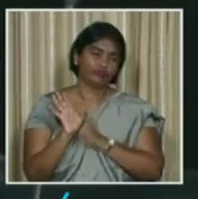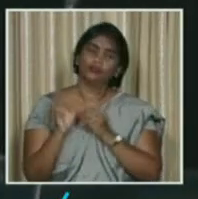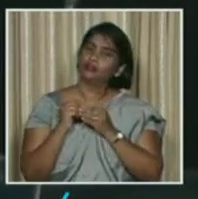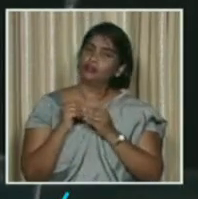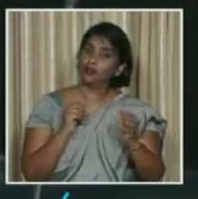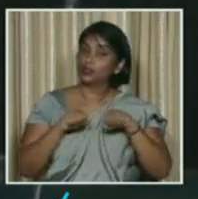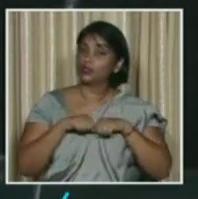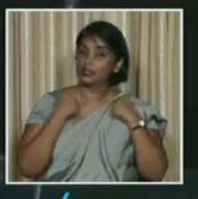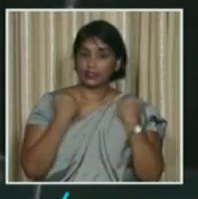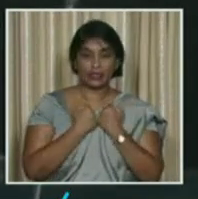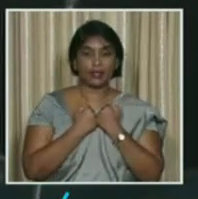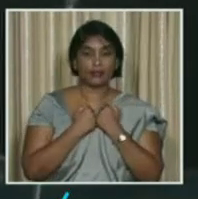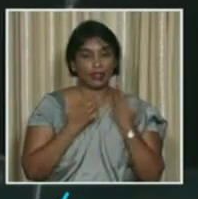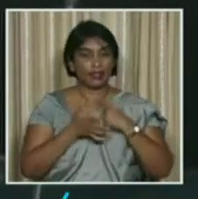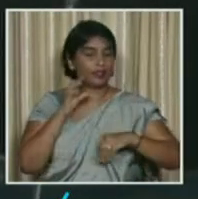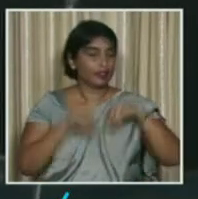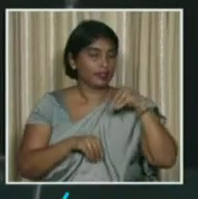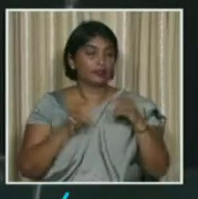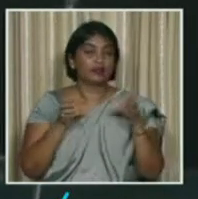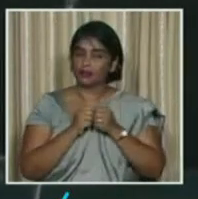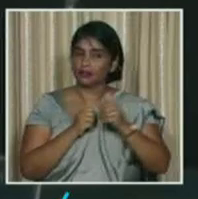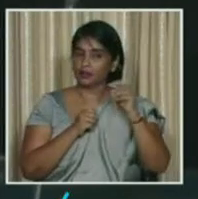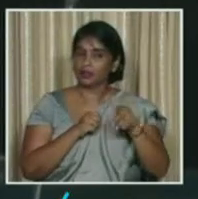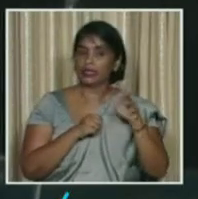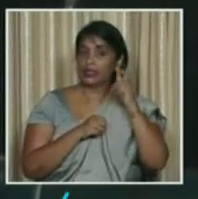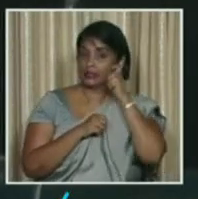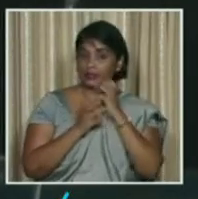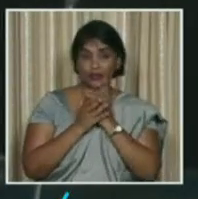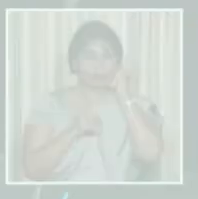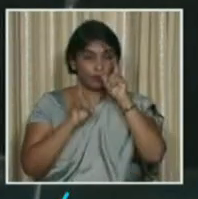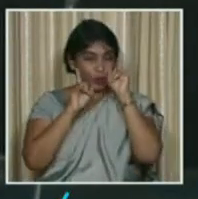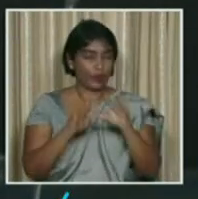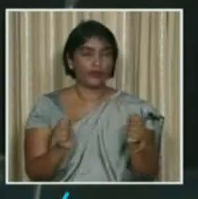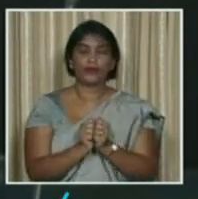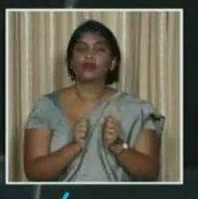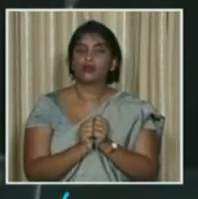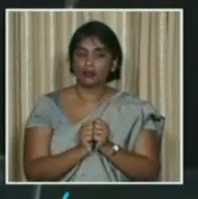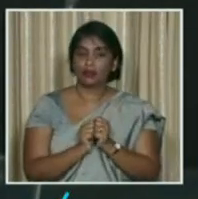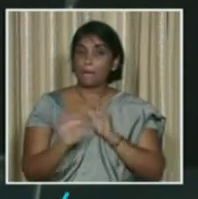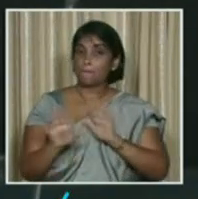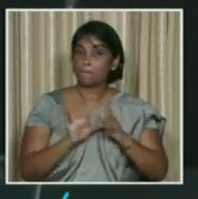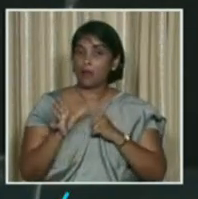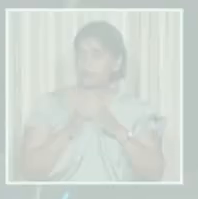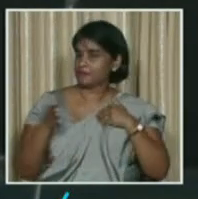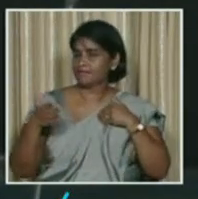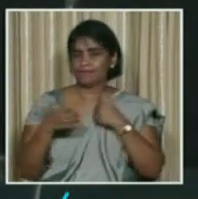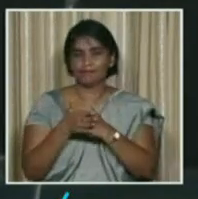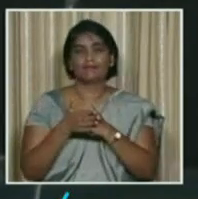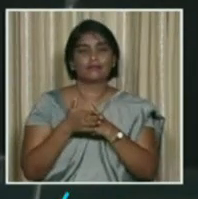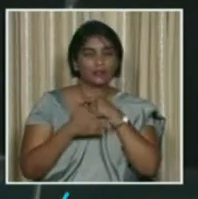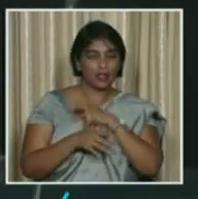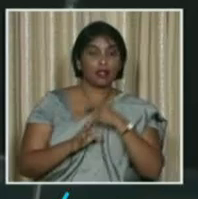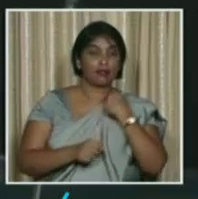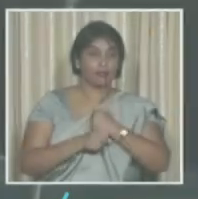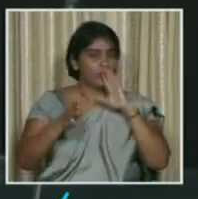තිස්සේ වෘත්තීය සමිති එහෙම නැත්නම් දේශපාලන කණ්ඩායම් හැටියට කටයුතු කරමින් ත්‍රස්තවාදීන් කටයුතු කරමින් විශේෂයෙන්ම පාලන අධිකාරිය බිත්තිර හේතු කරලා පවතින